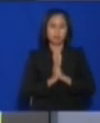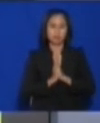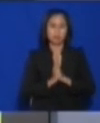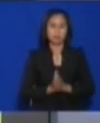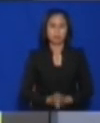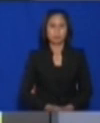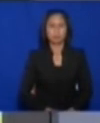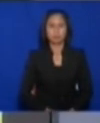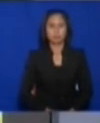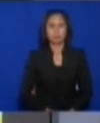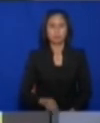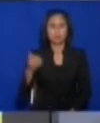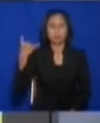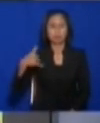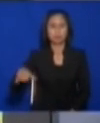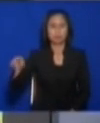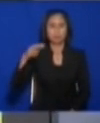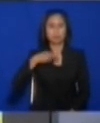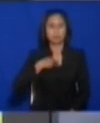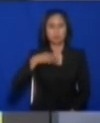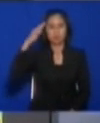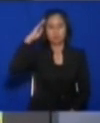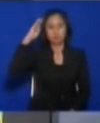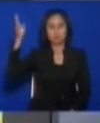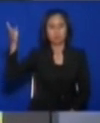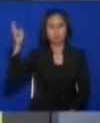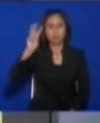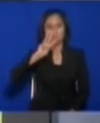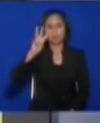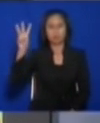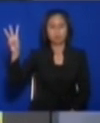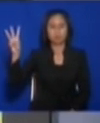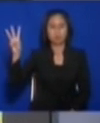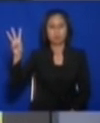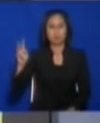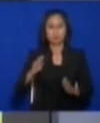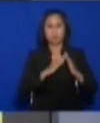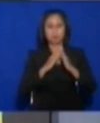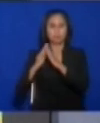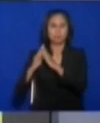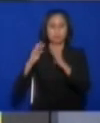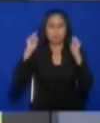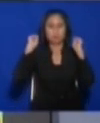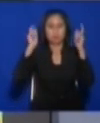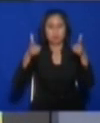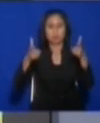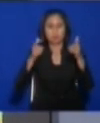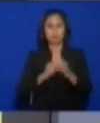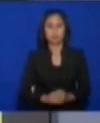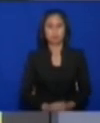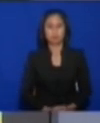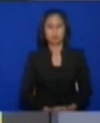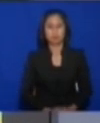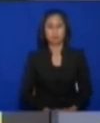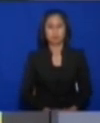yang saya hormati pcs Walikota Tegal dan seluruh unsur pimpinan forkompinda kota Tegal yang